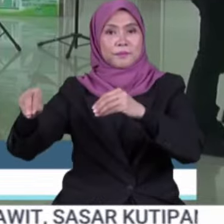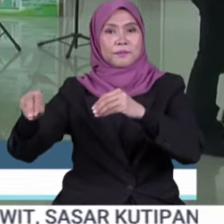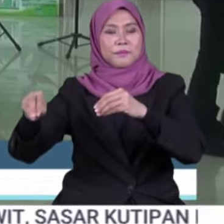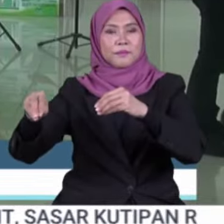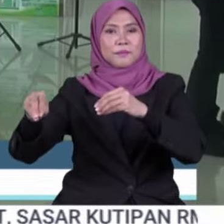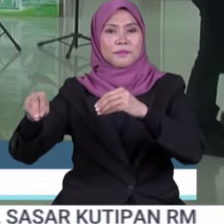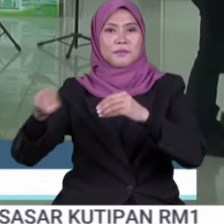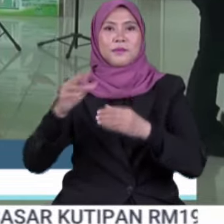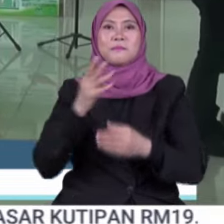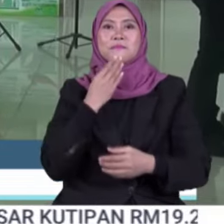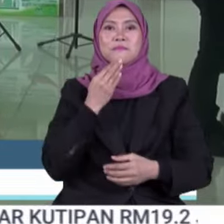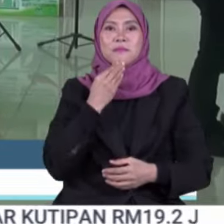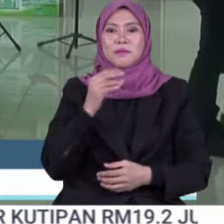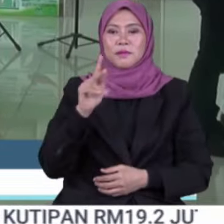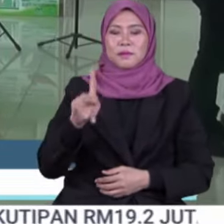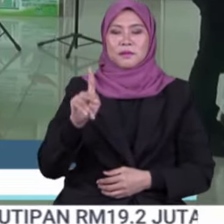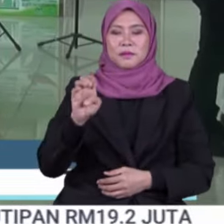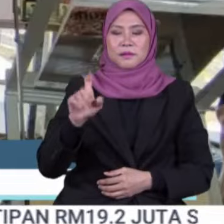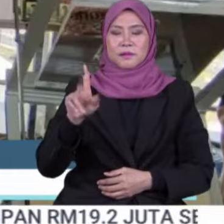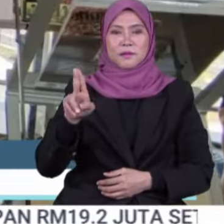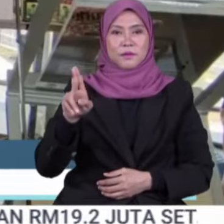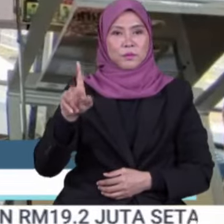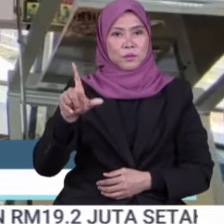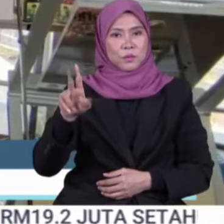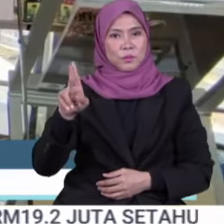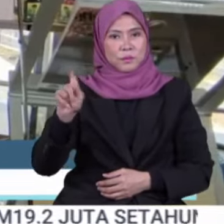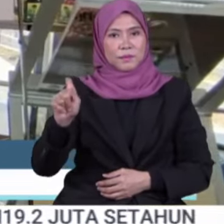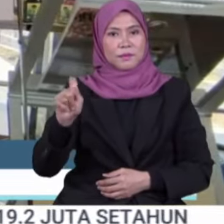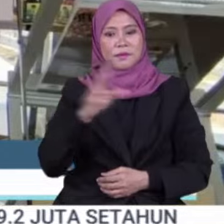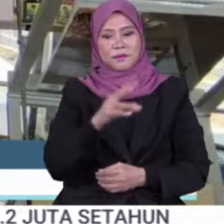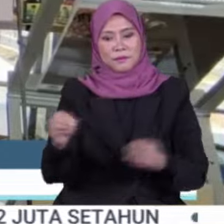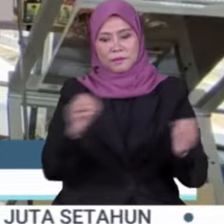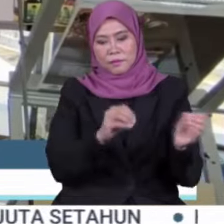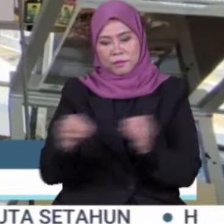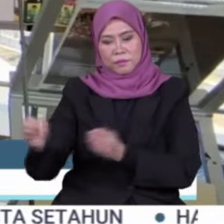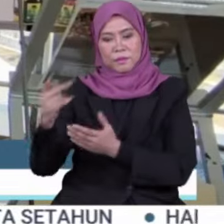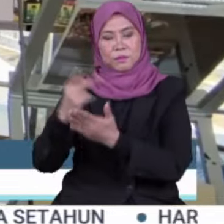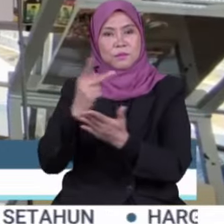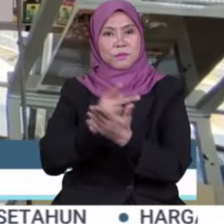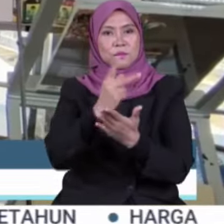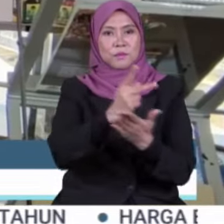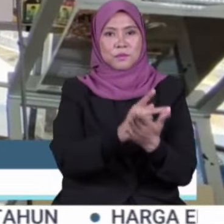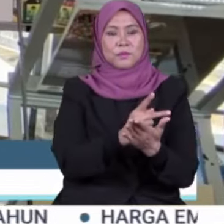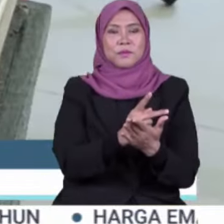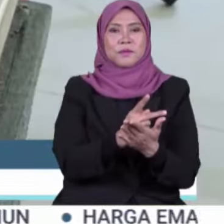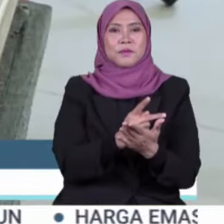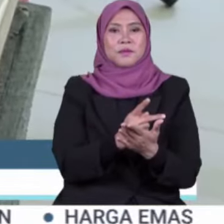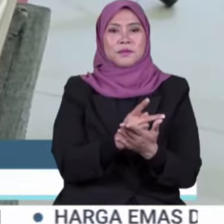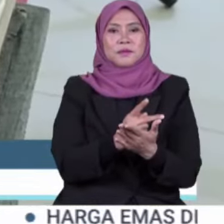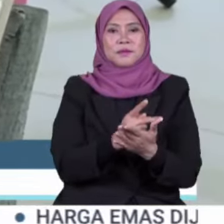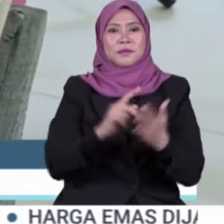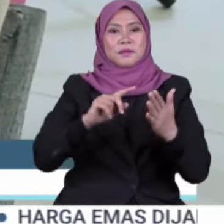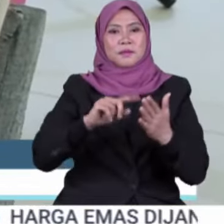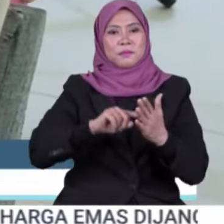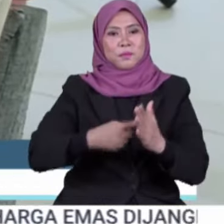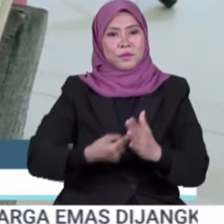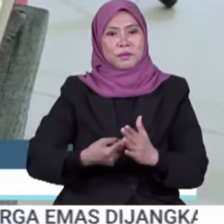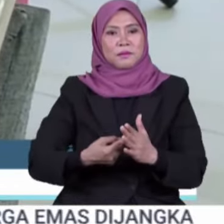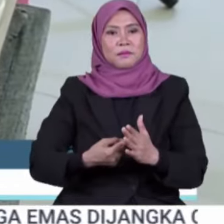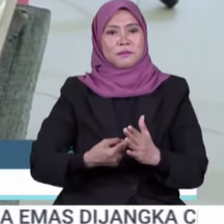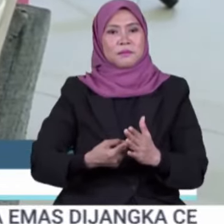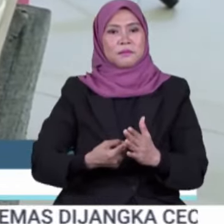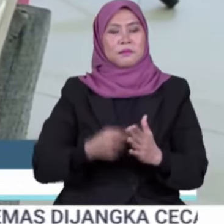memasarkan kelulut produk-produk. Sampai itu kita pun anjurkan kursus-kursus inilah upskilling ataupun permulaan bagi